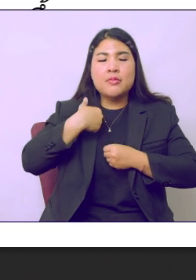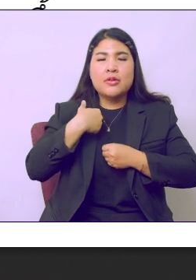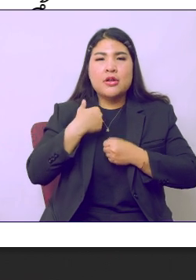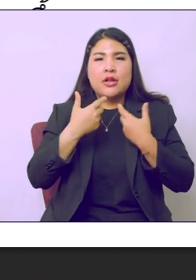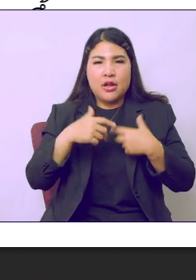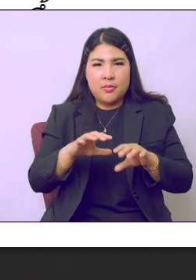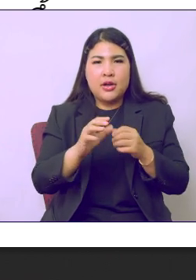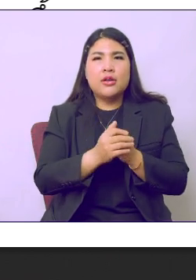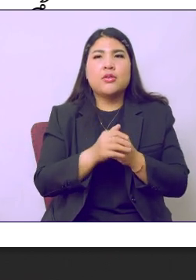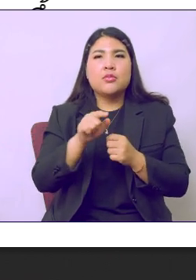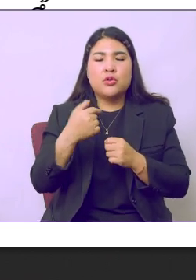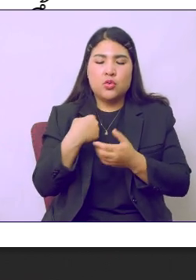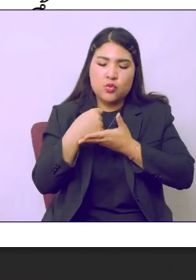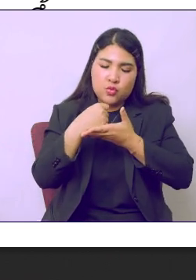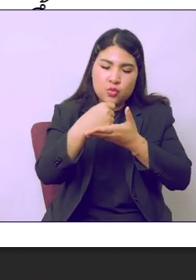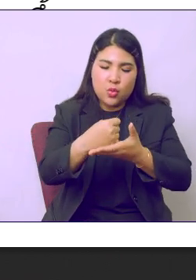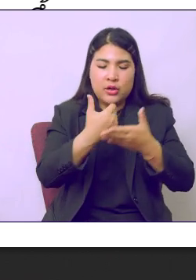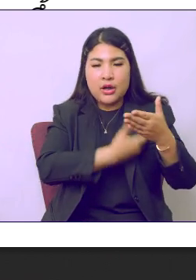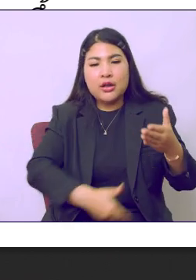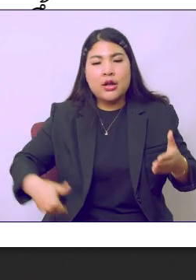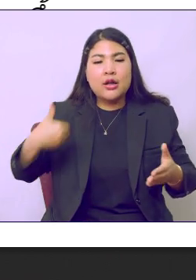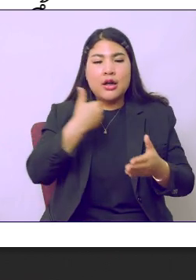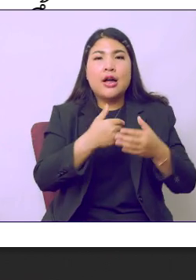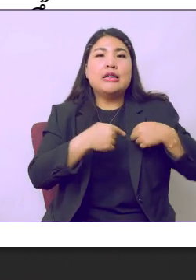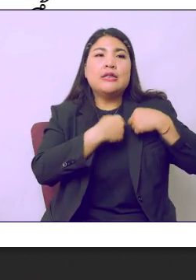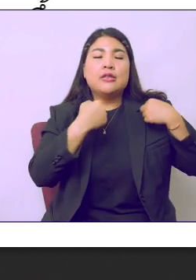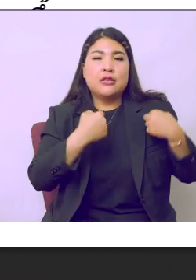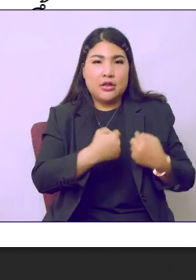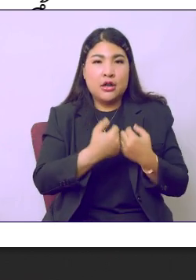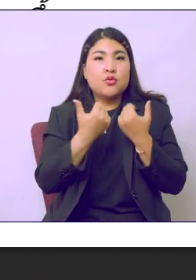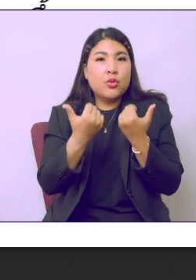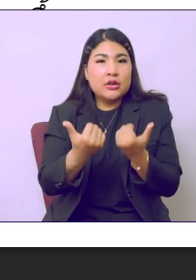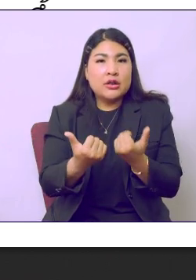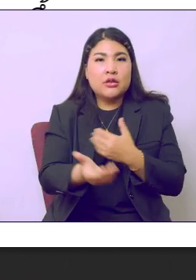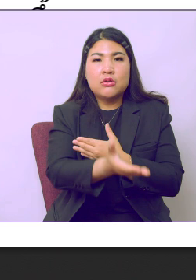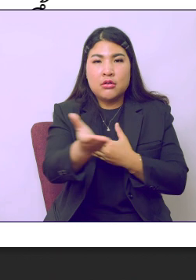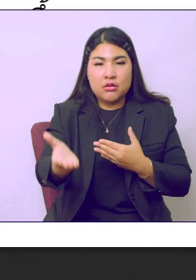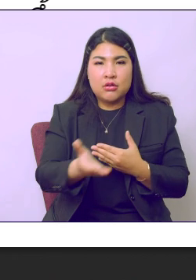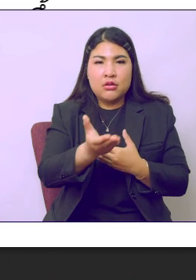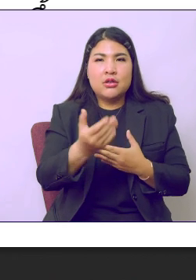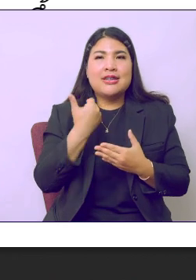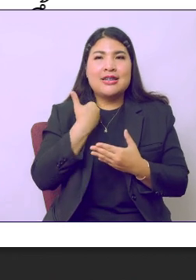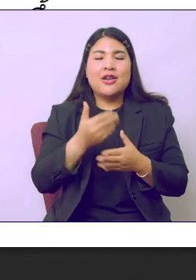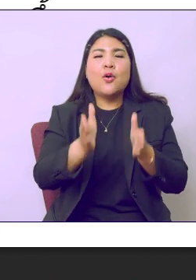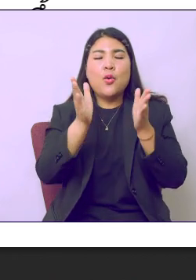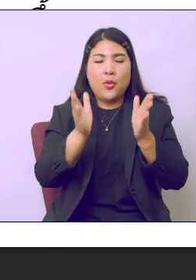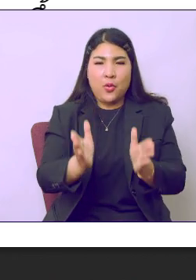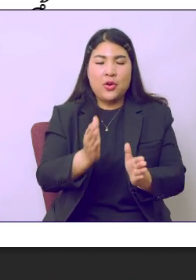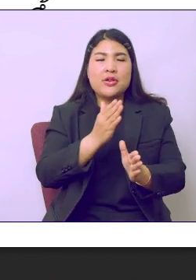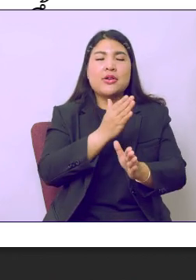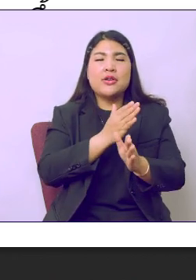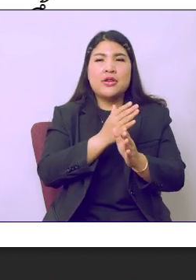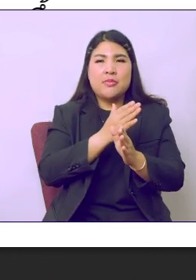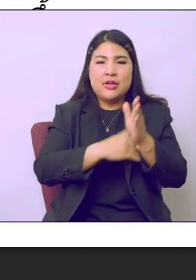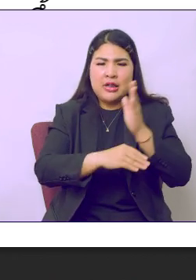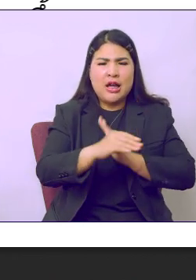เครื่องมือช่วยทั้งร่างกายและจิตใจเลยนะครับทุกวันนี้นะครับกลายเป็นเพื่อนๆนะครับกับน้องๆกลุ่มเด็กพิเศษและนะครับจากที่ผม